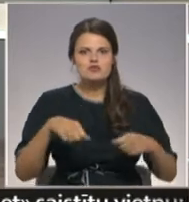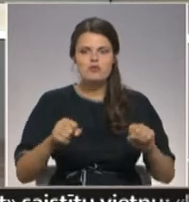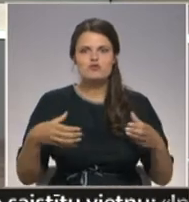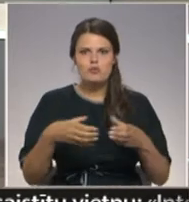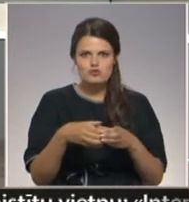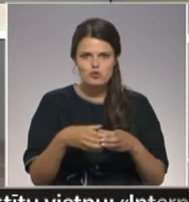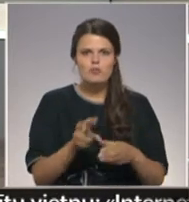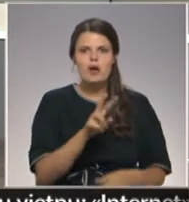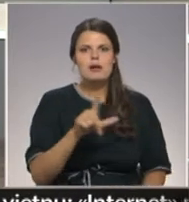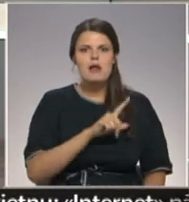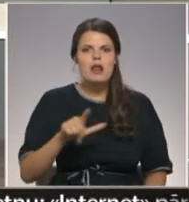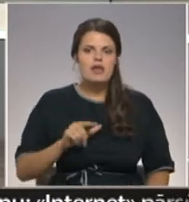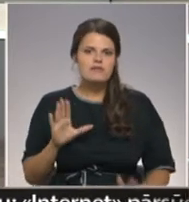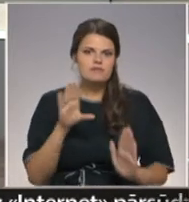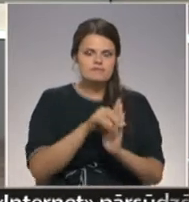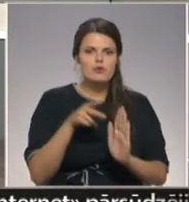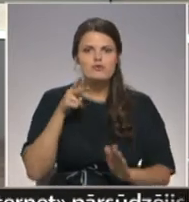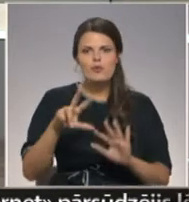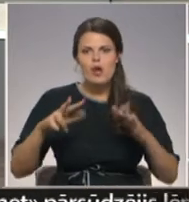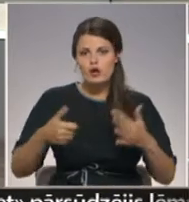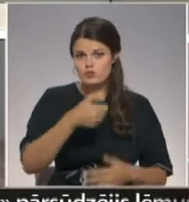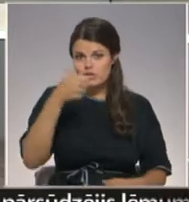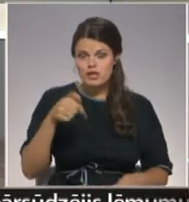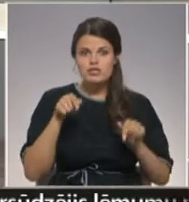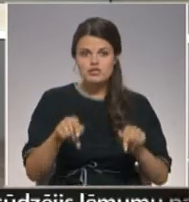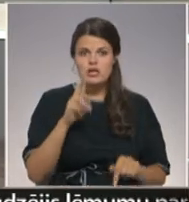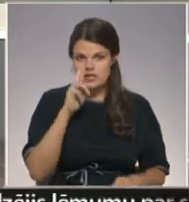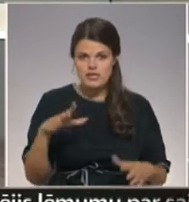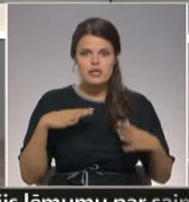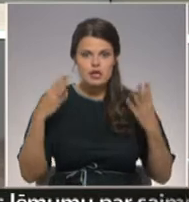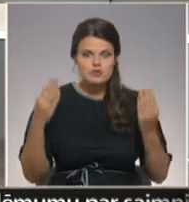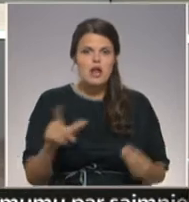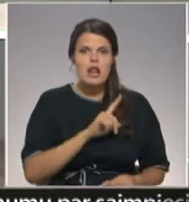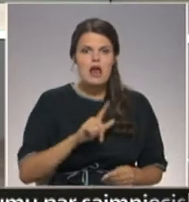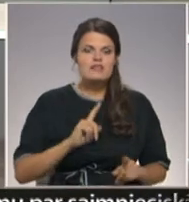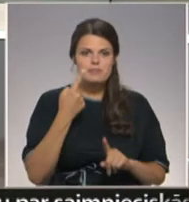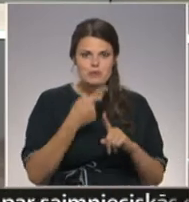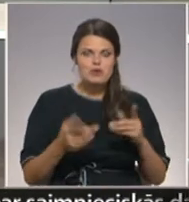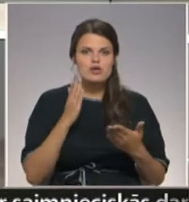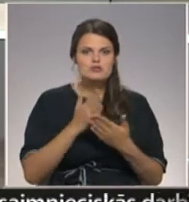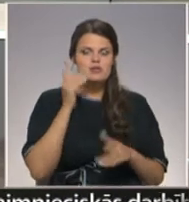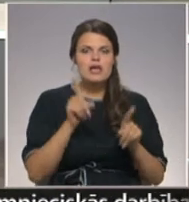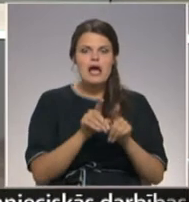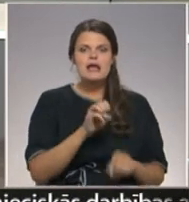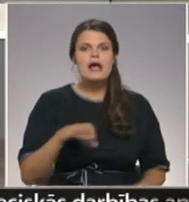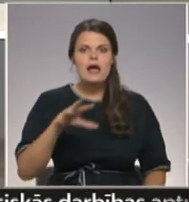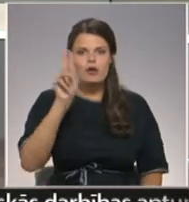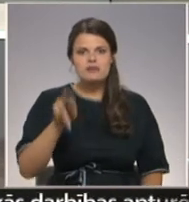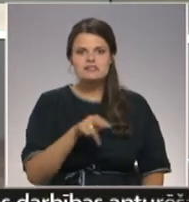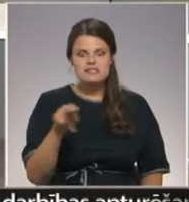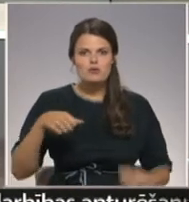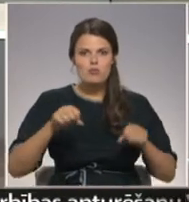motobraucēju asociācija, kam Latvija pievienojusies 2008. Gadā. Un šajā nedēļas nogalē Latvijā pirmoreiz notiek arī Eiropas